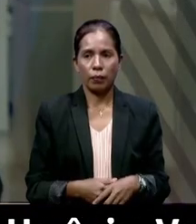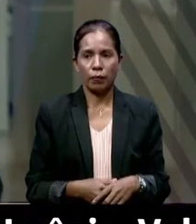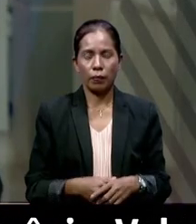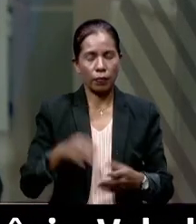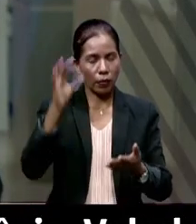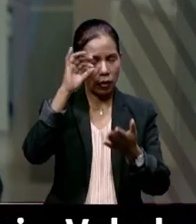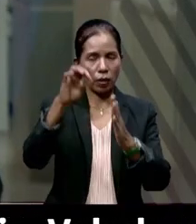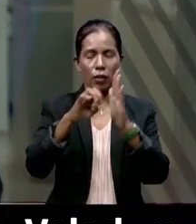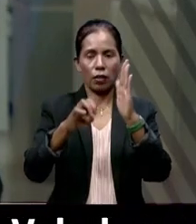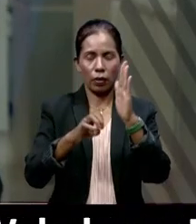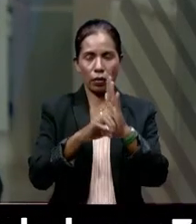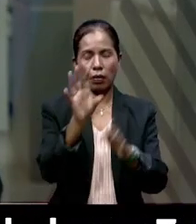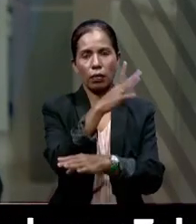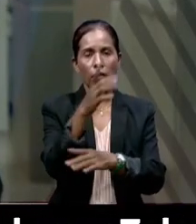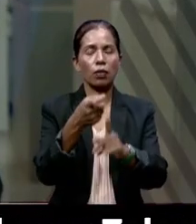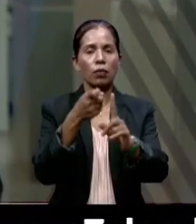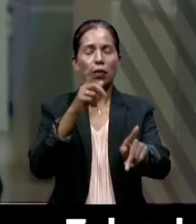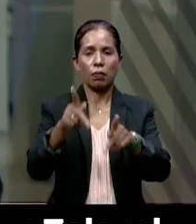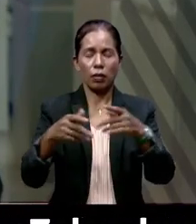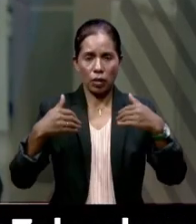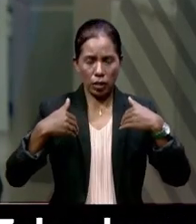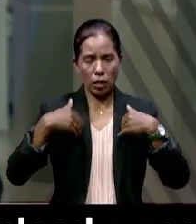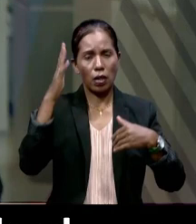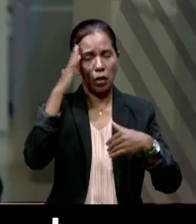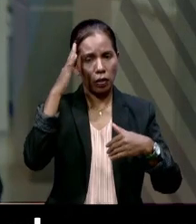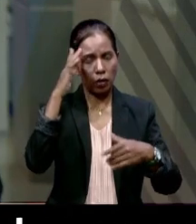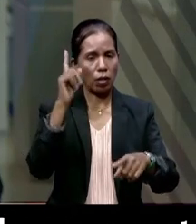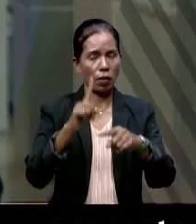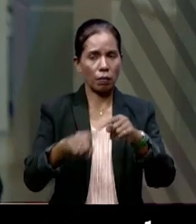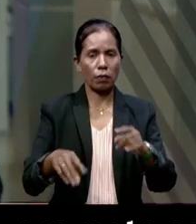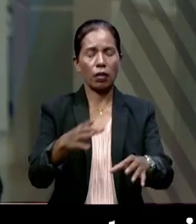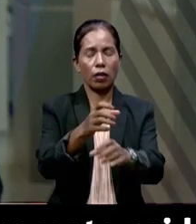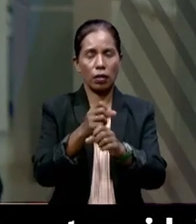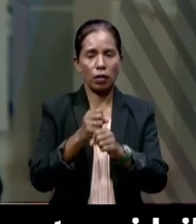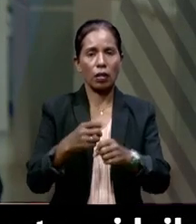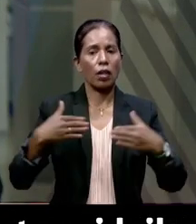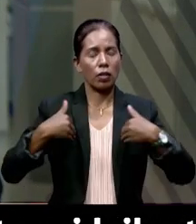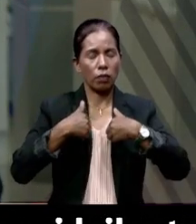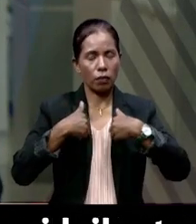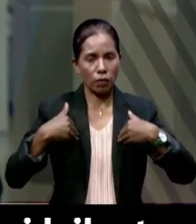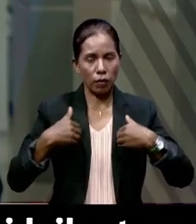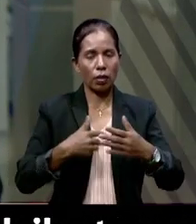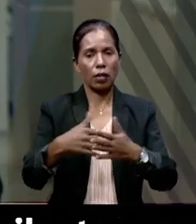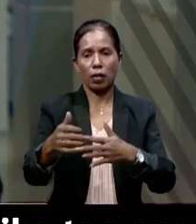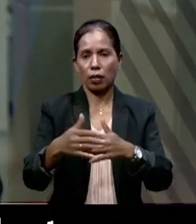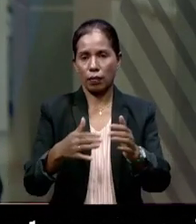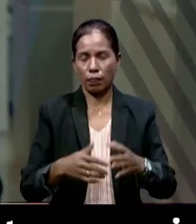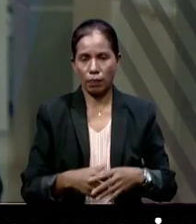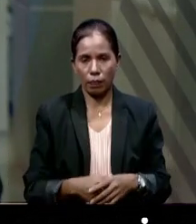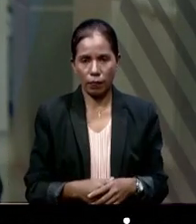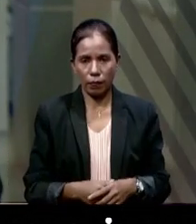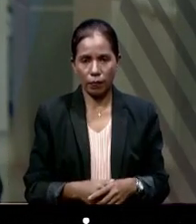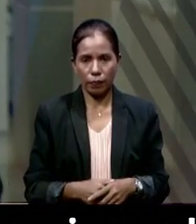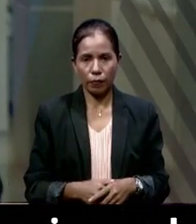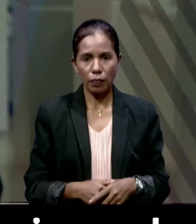Sekretário Estado Floresta Rusu Comunidade atu iha konsiensia hori labele kasa animal fui karbiru iha railaran.